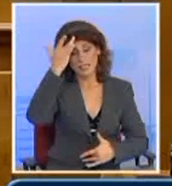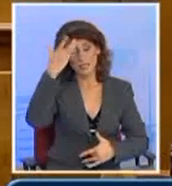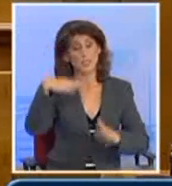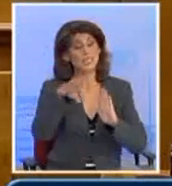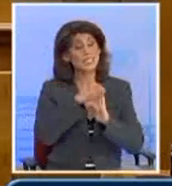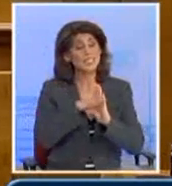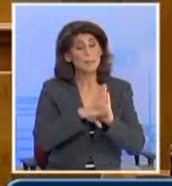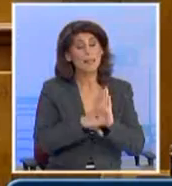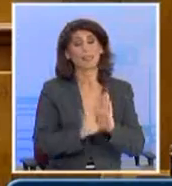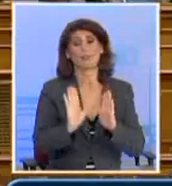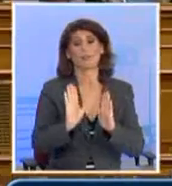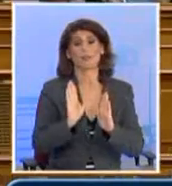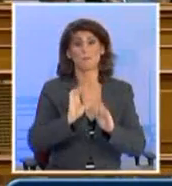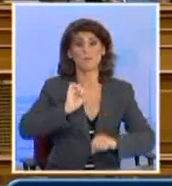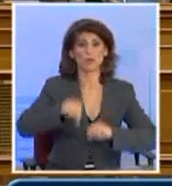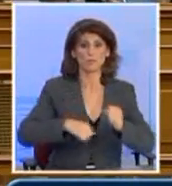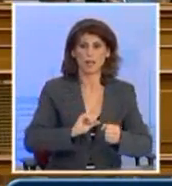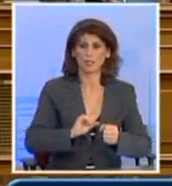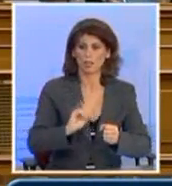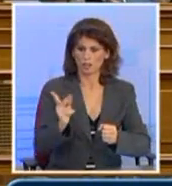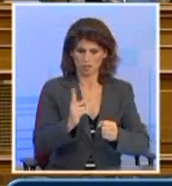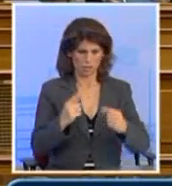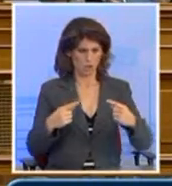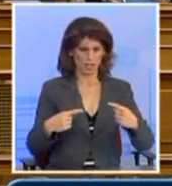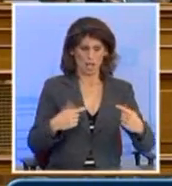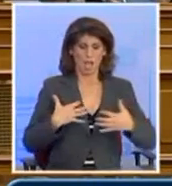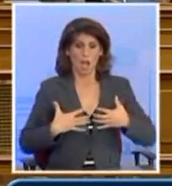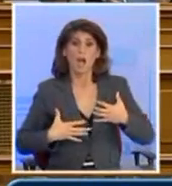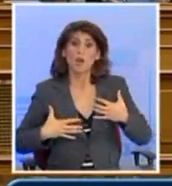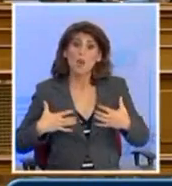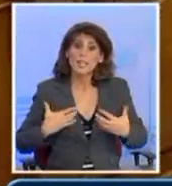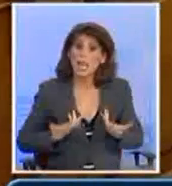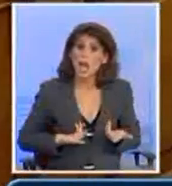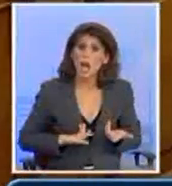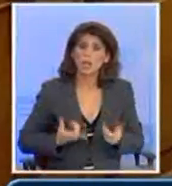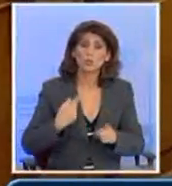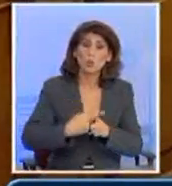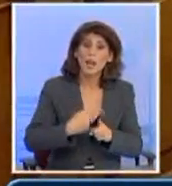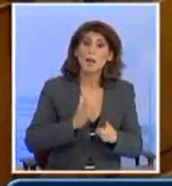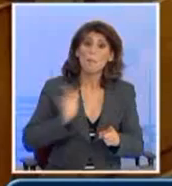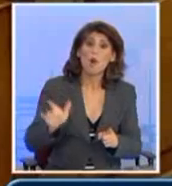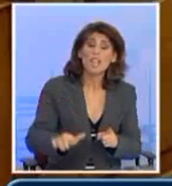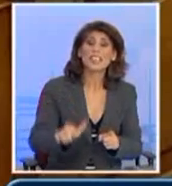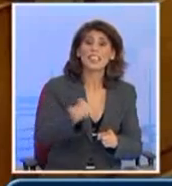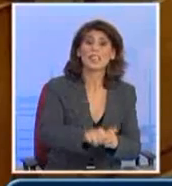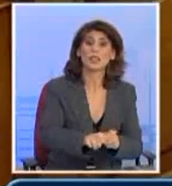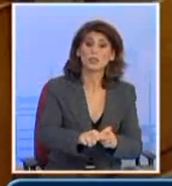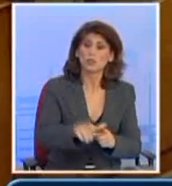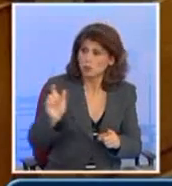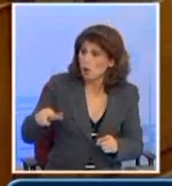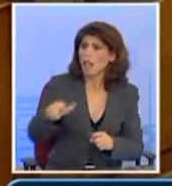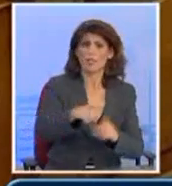συστηματική προσπάθεια, μια ένταση κοινωνική που υπάρχει, η αγωνία του Έλληνα πολίτη, η αγωνία κάθε